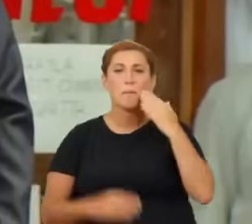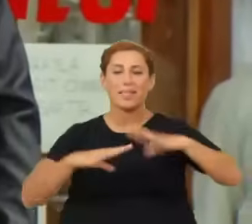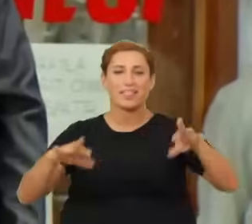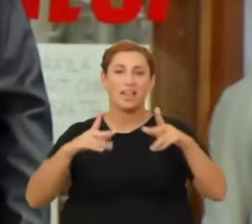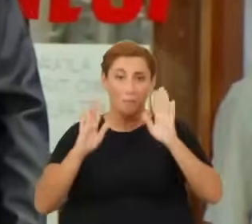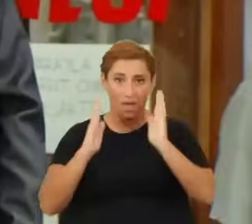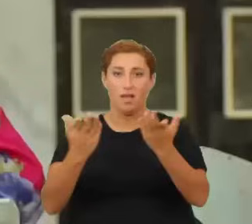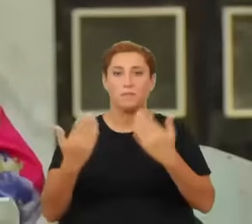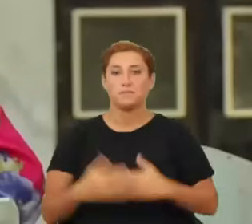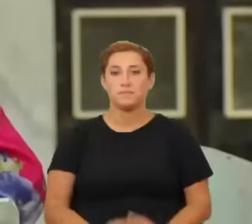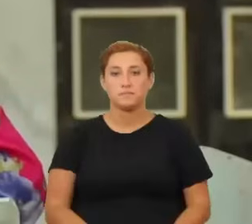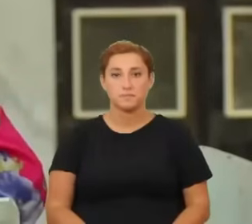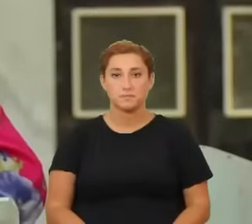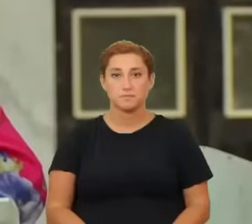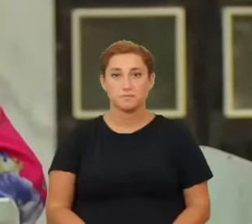gibi.